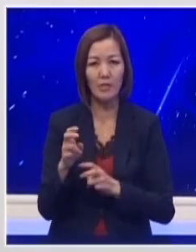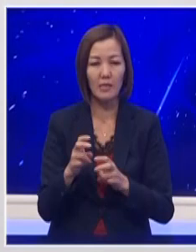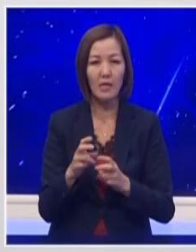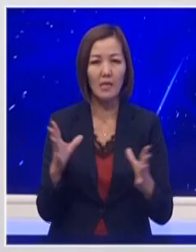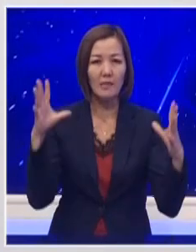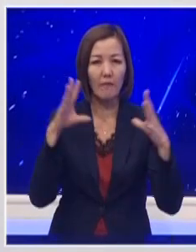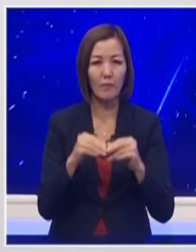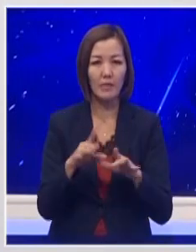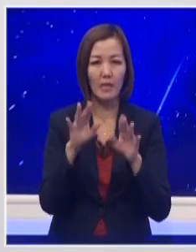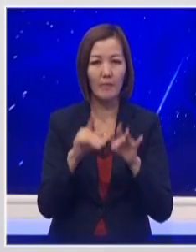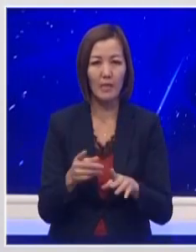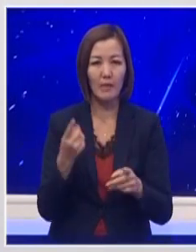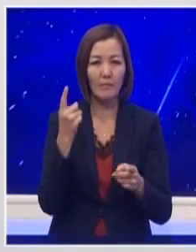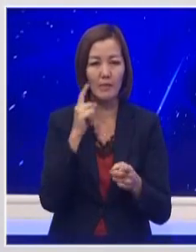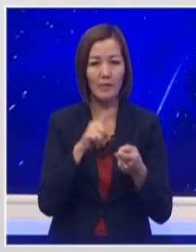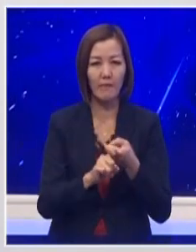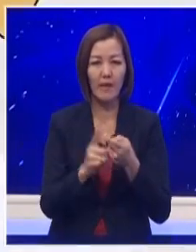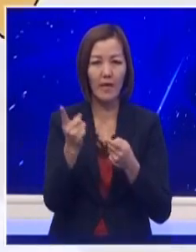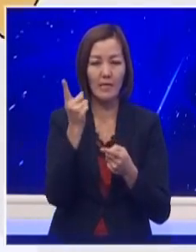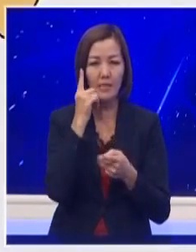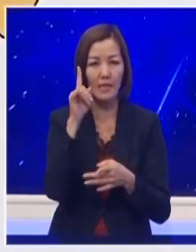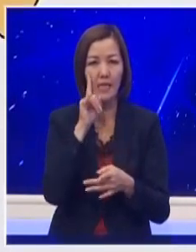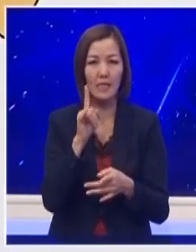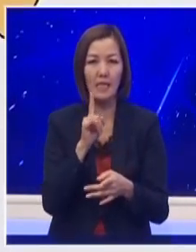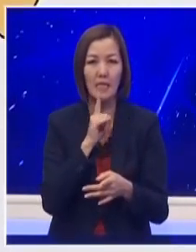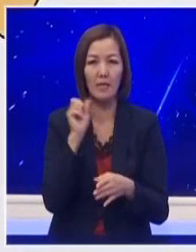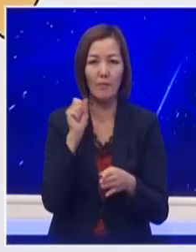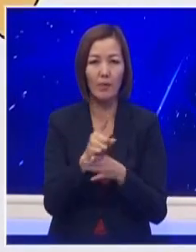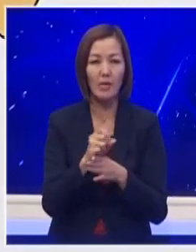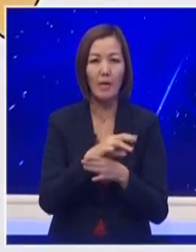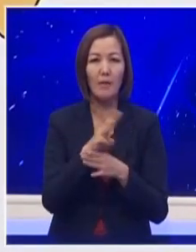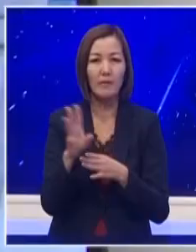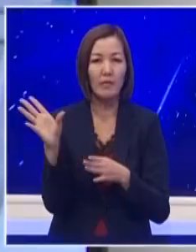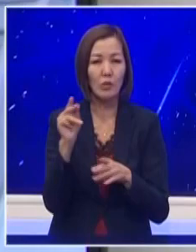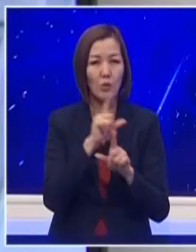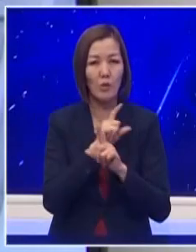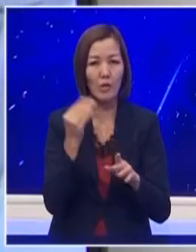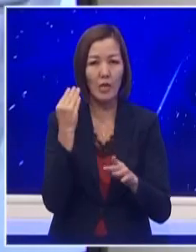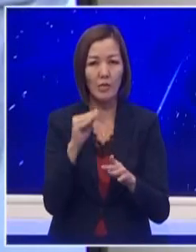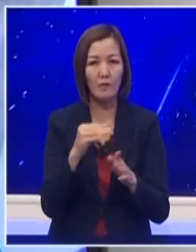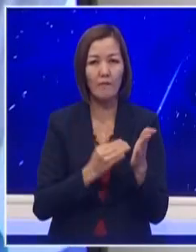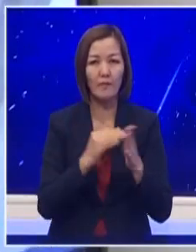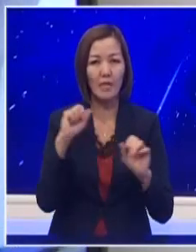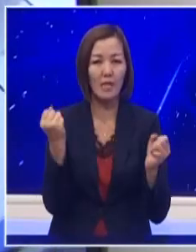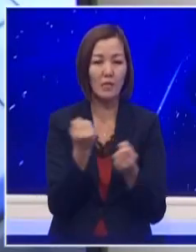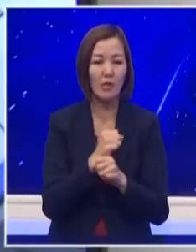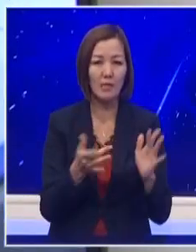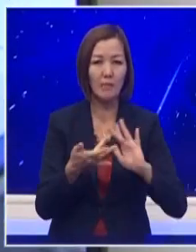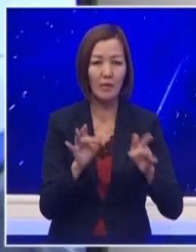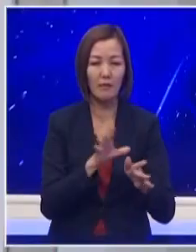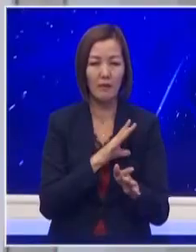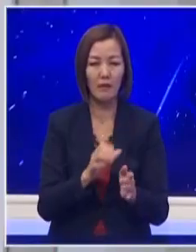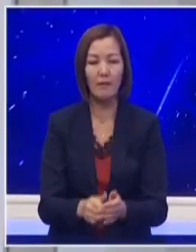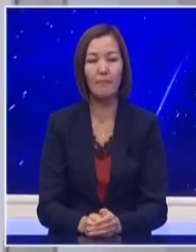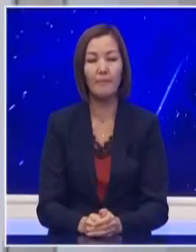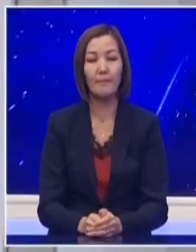промышленности совместно с операторами связи Казахстана дано поручение обеспечить все школы страны качественным высокоскоростным